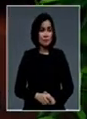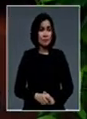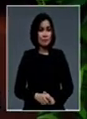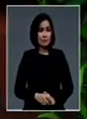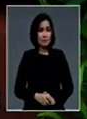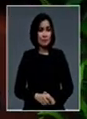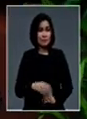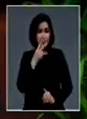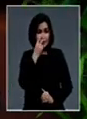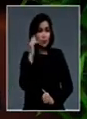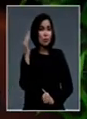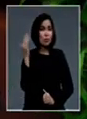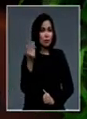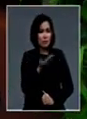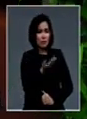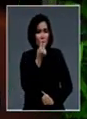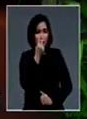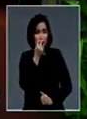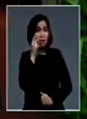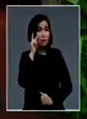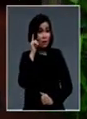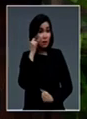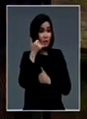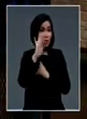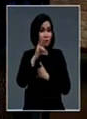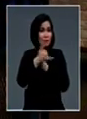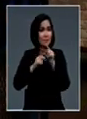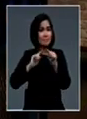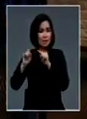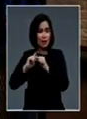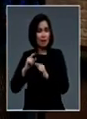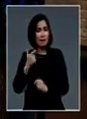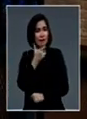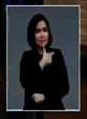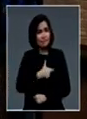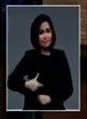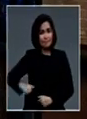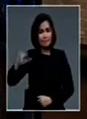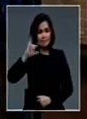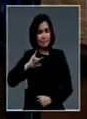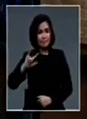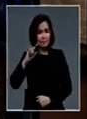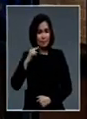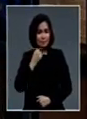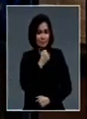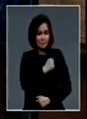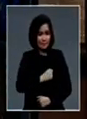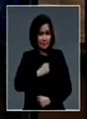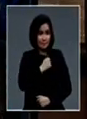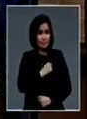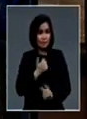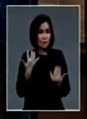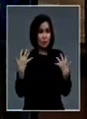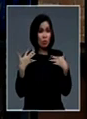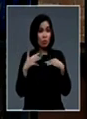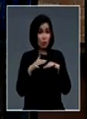ก็เป็นบรรยากาศที่นำมาให้ได้ติดตามกันนะคะ ค่ะ บรรดาราชวงศ์ก็ต่างร่วมแสดงความไว้อาลัยในการสิ้นพระชนม์ดังกล่าวค่ะ